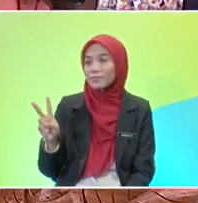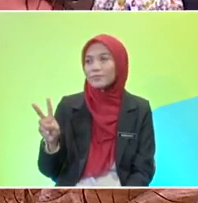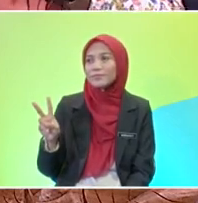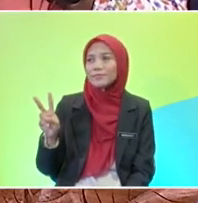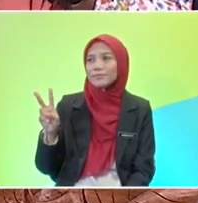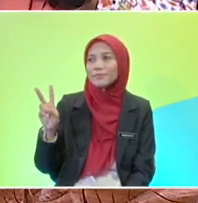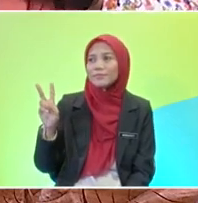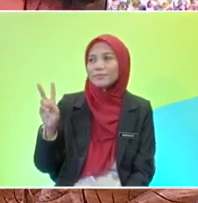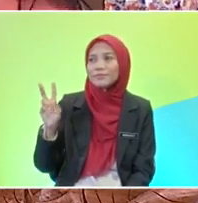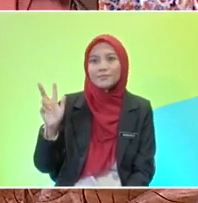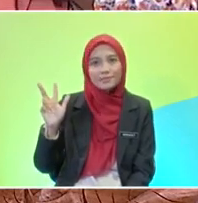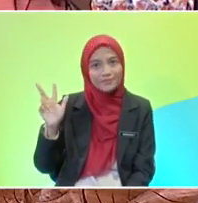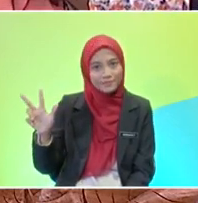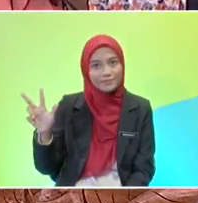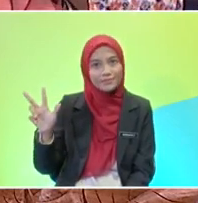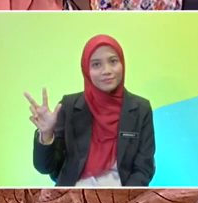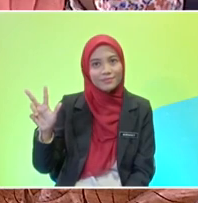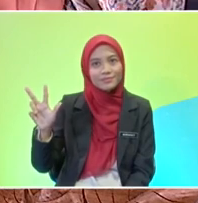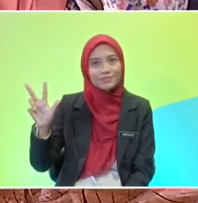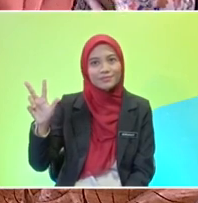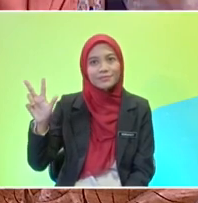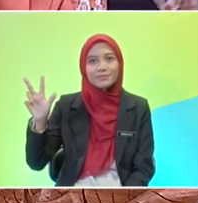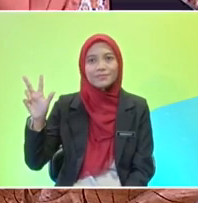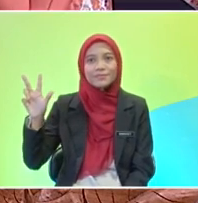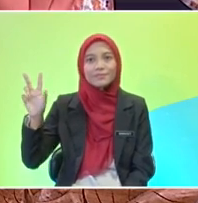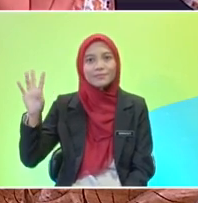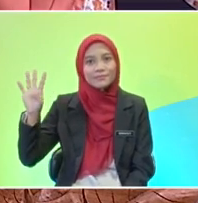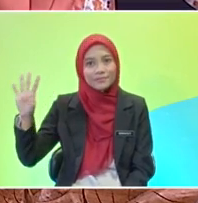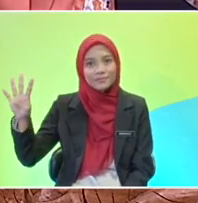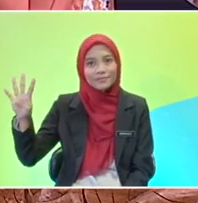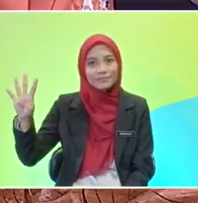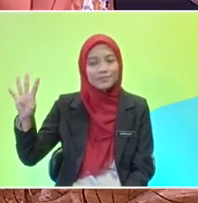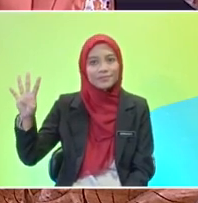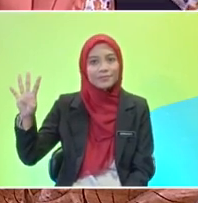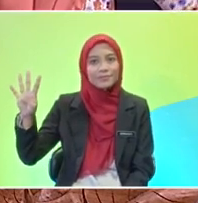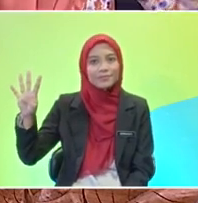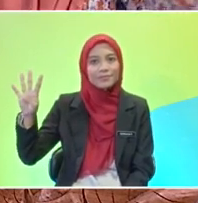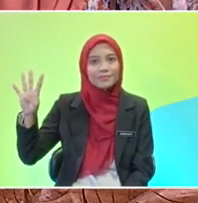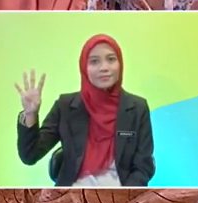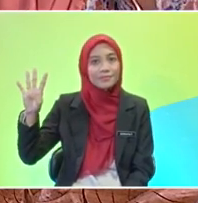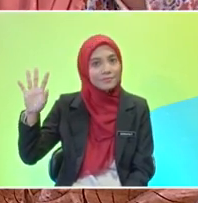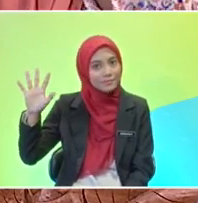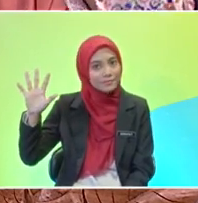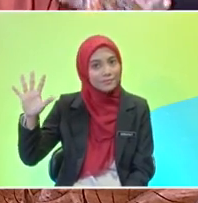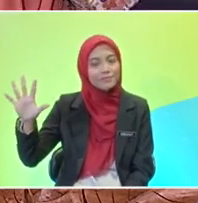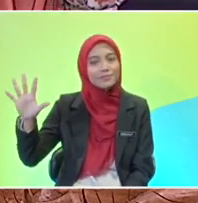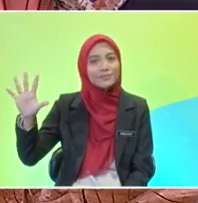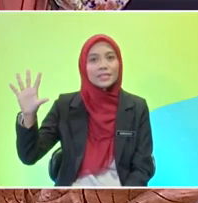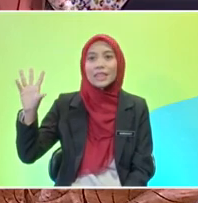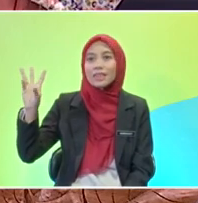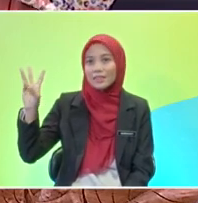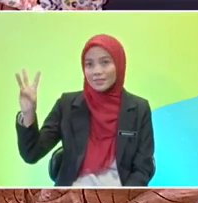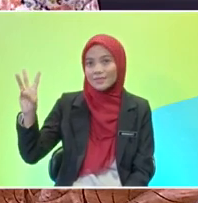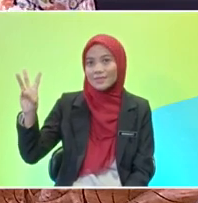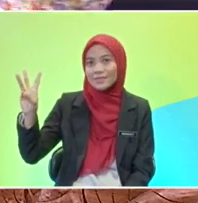sama-sama 3 bintang 4 bintang oke 5 bintang dan 6